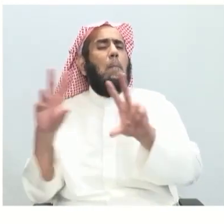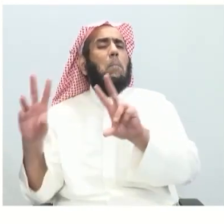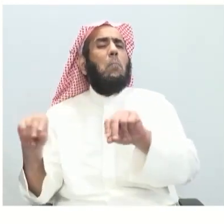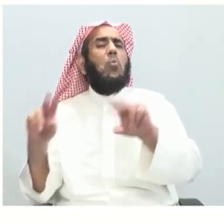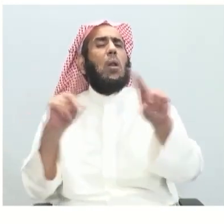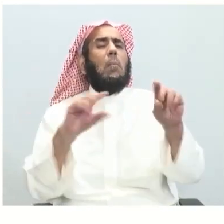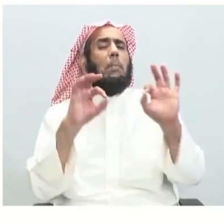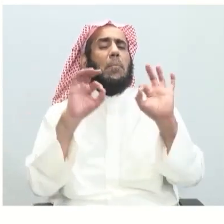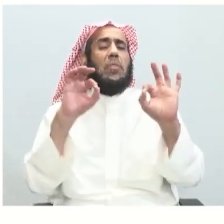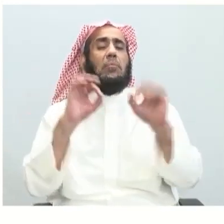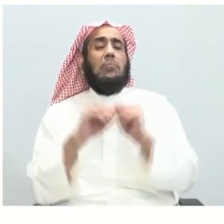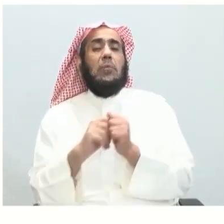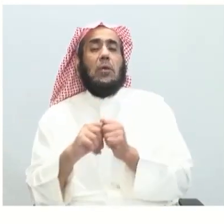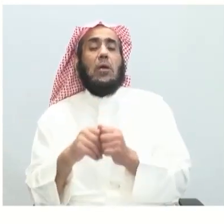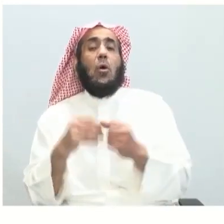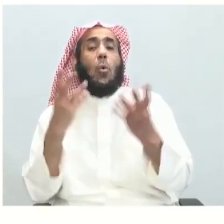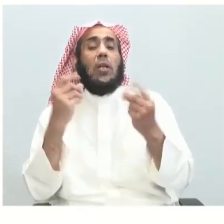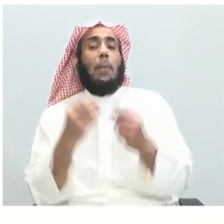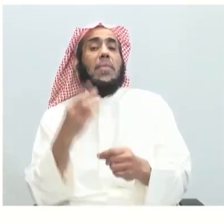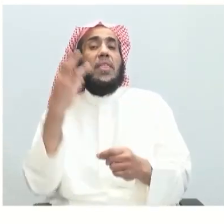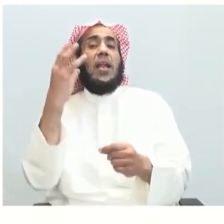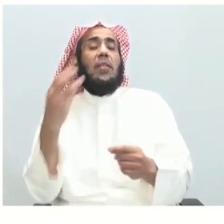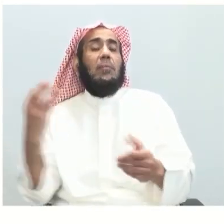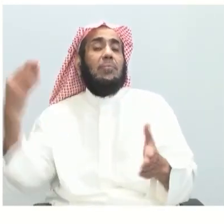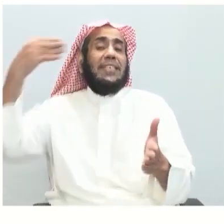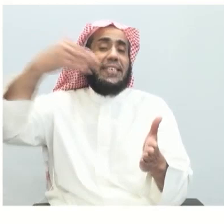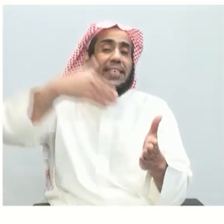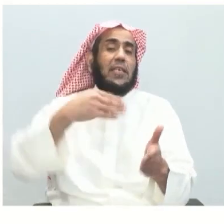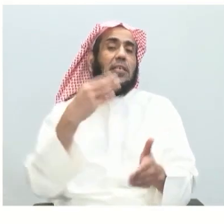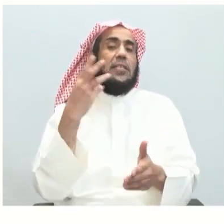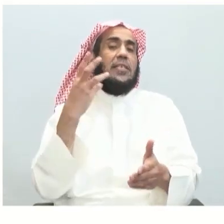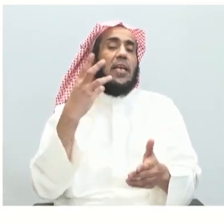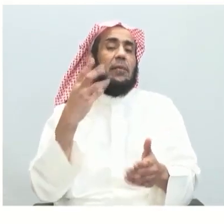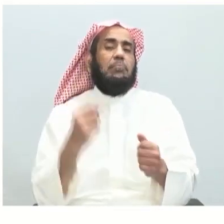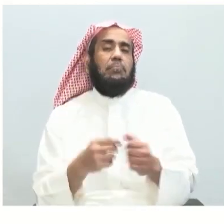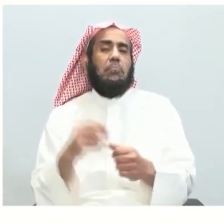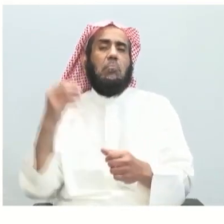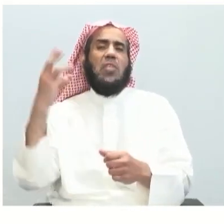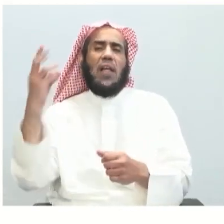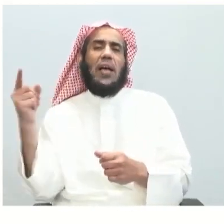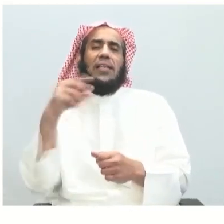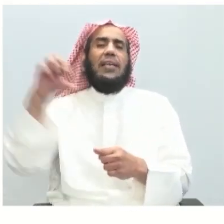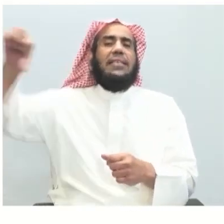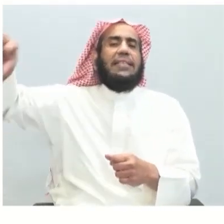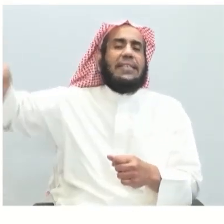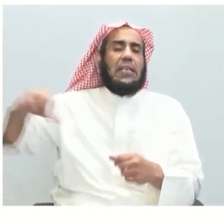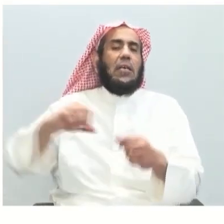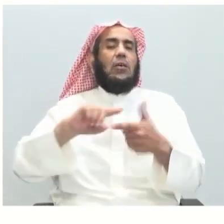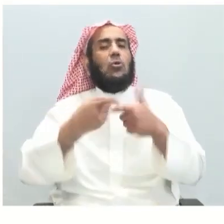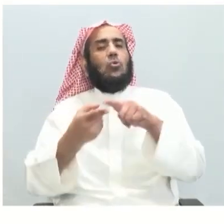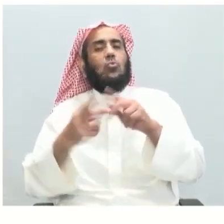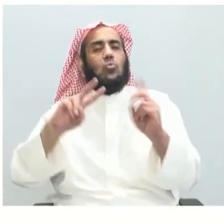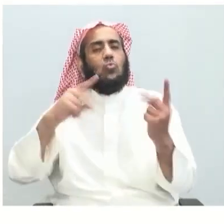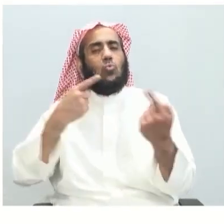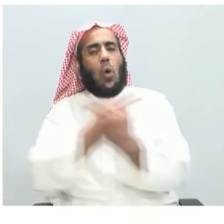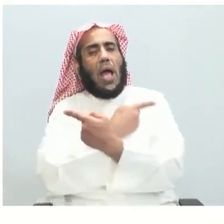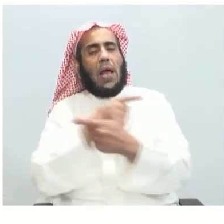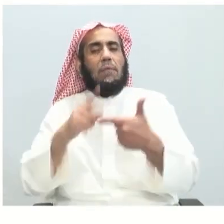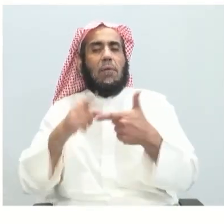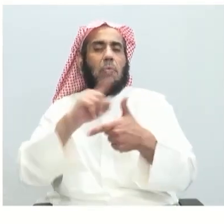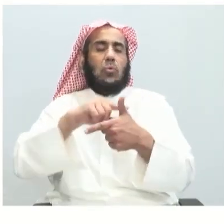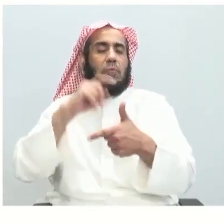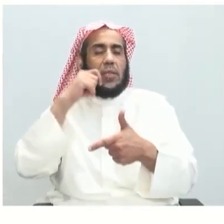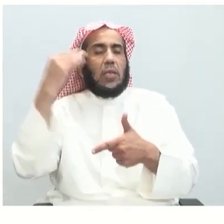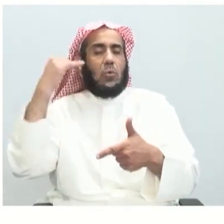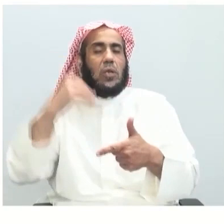في التذكير والتانيث والاعداد من ثلاثه الى تسعه ثلاثه الى تسعه هنا تخالف المعدود في التذكيري